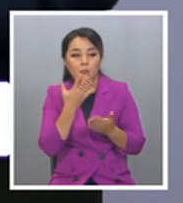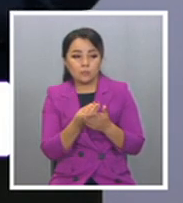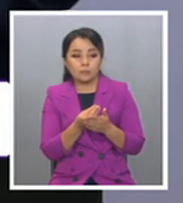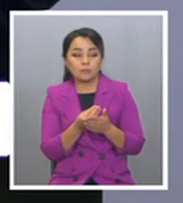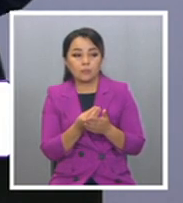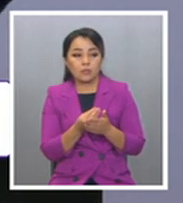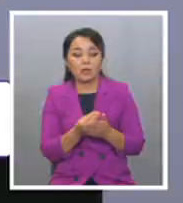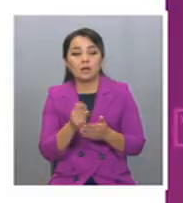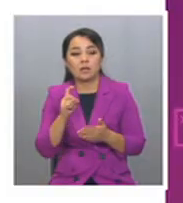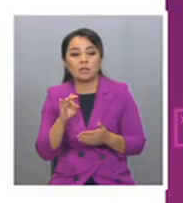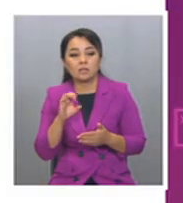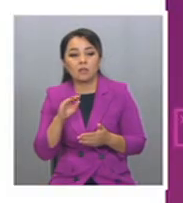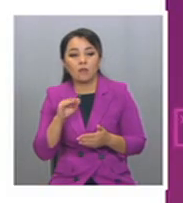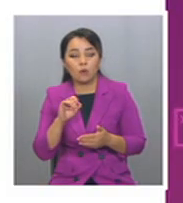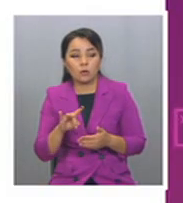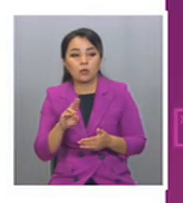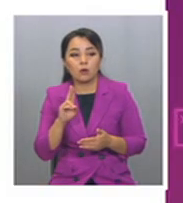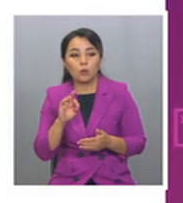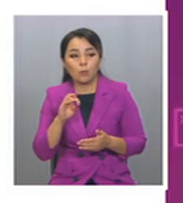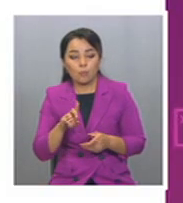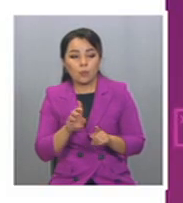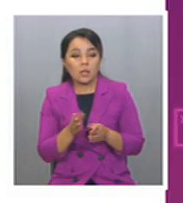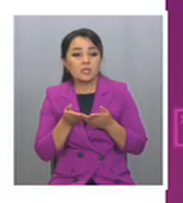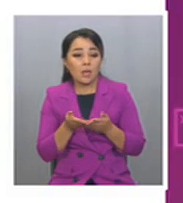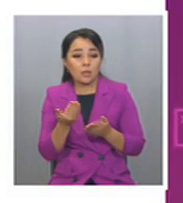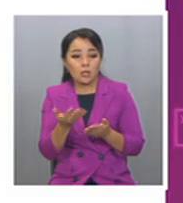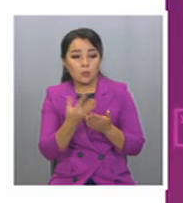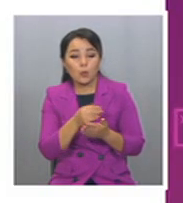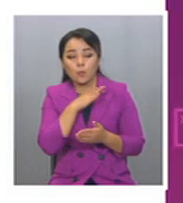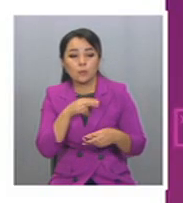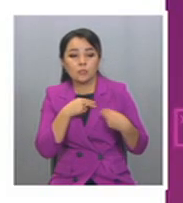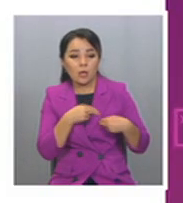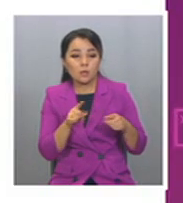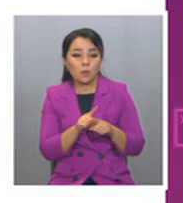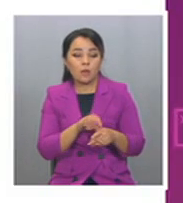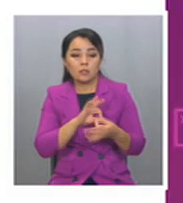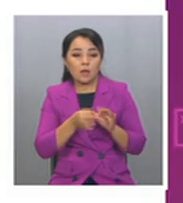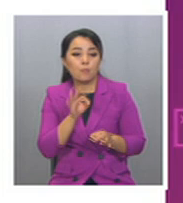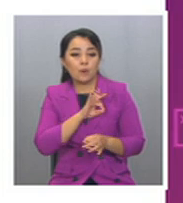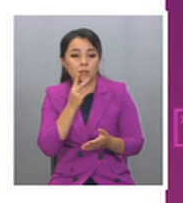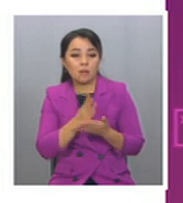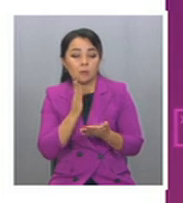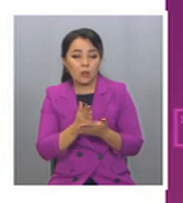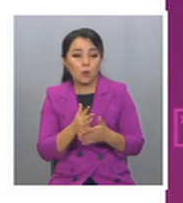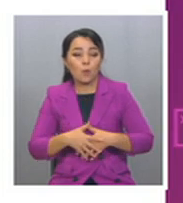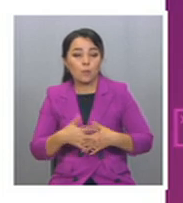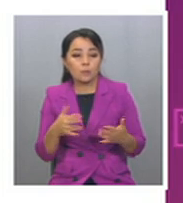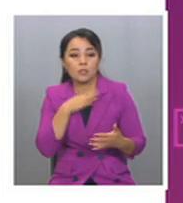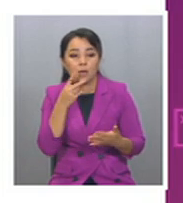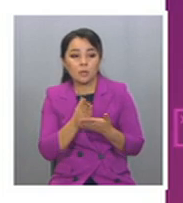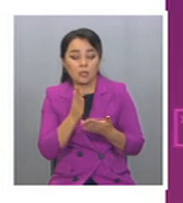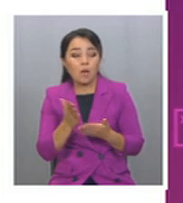болсақ, Христофор Колумбтың кемелерінде көбінесе қол еңбектері пайдаланды. Ал біздің қарастырып